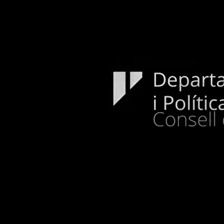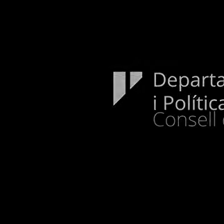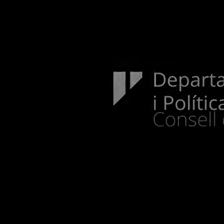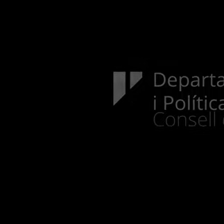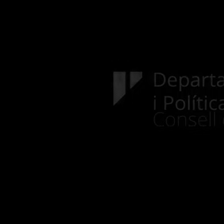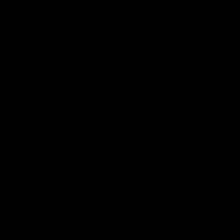i sempland i el nom el nom